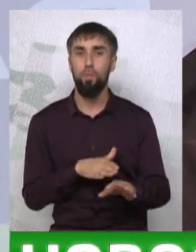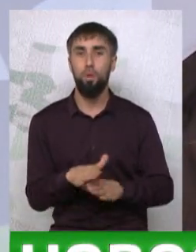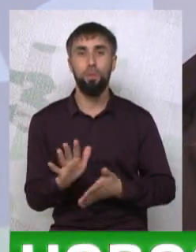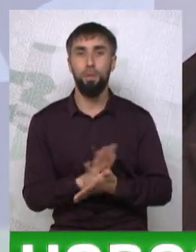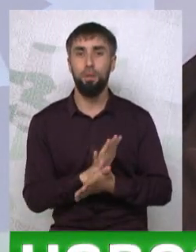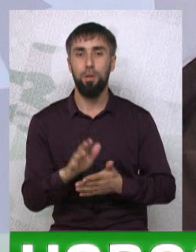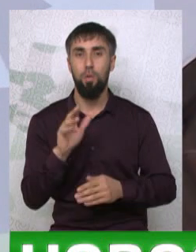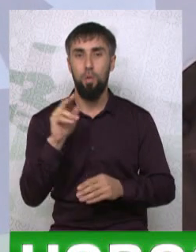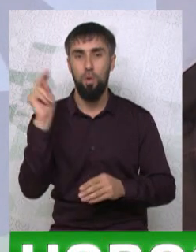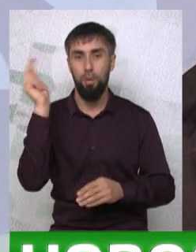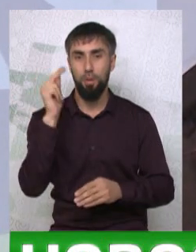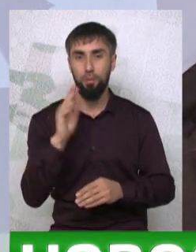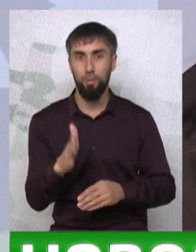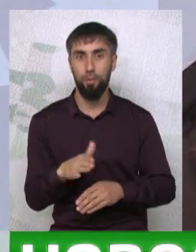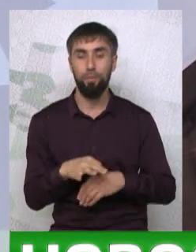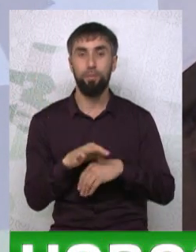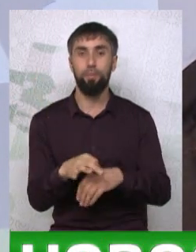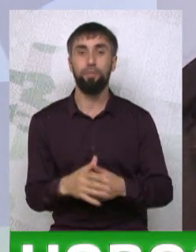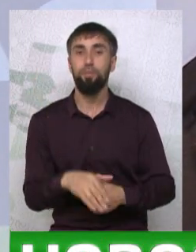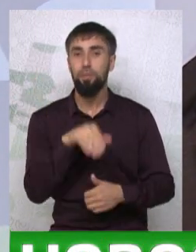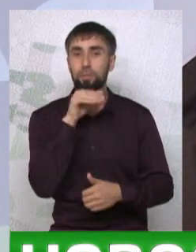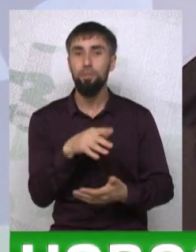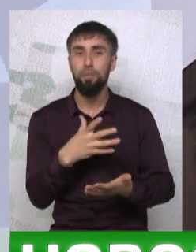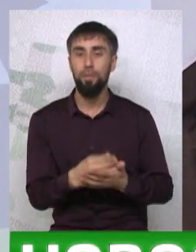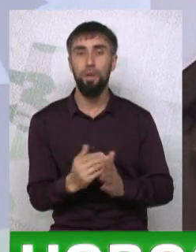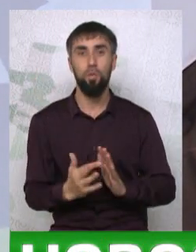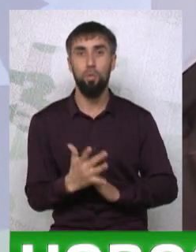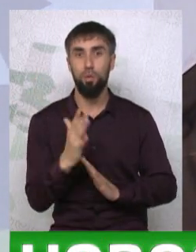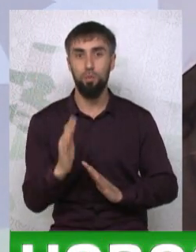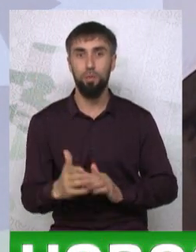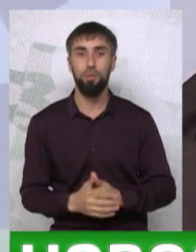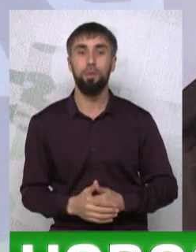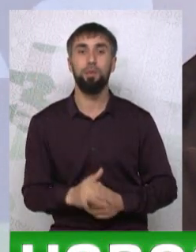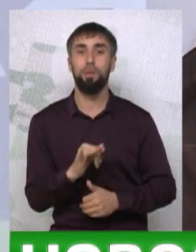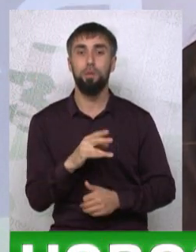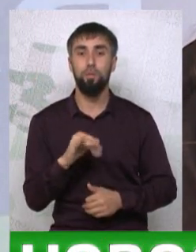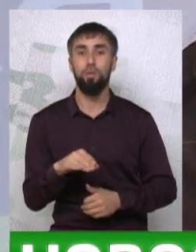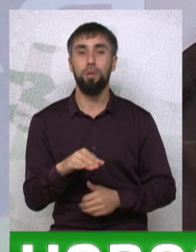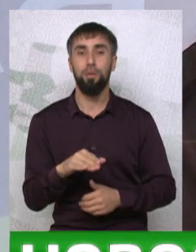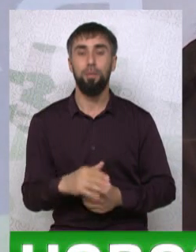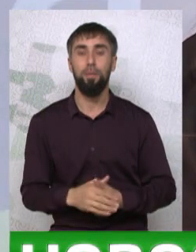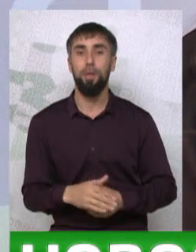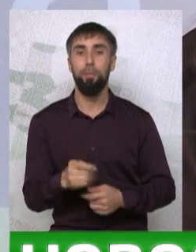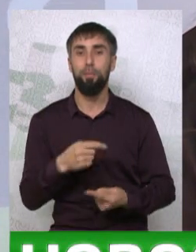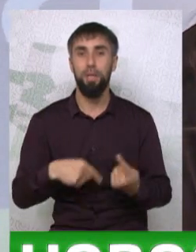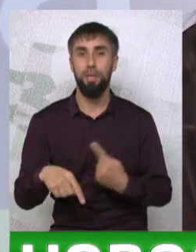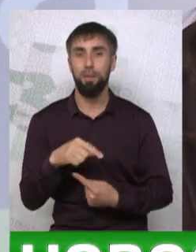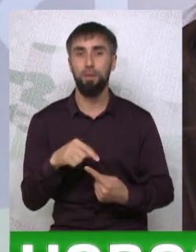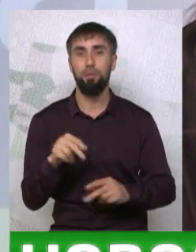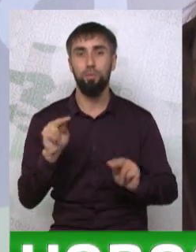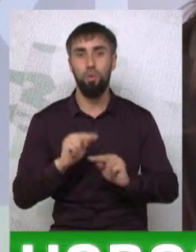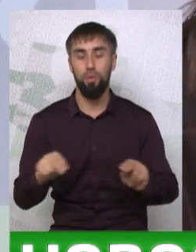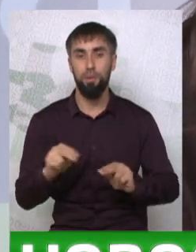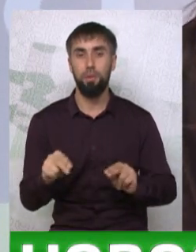обучение, постоянное развитие, профессиональный и личностный рост. Идут бизнес-тренинги по юриспруденции,